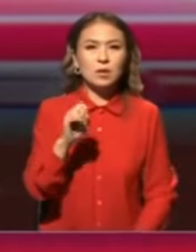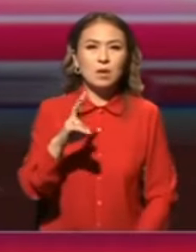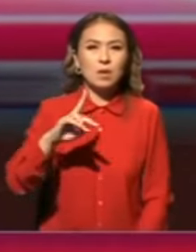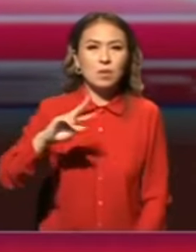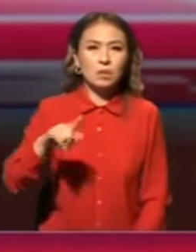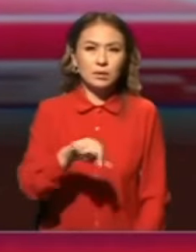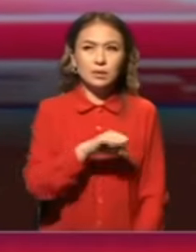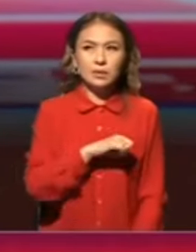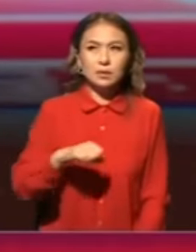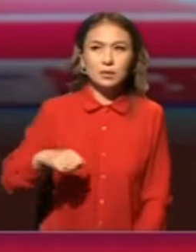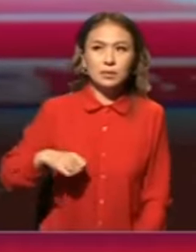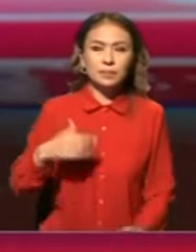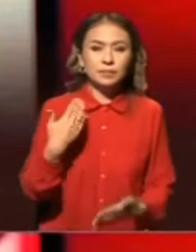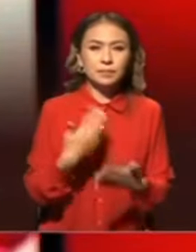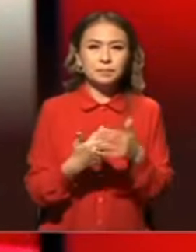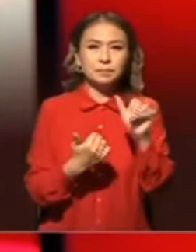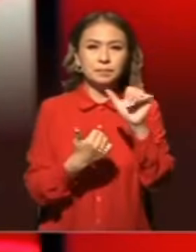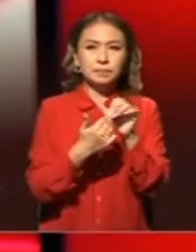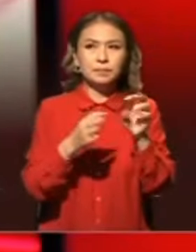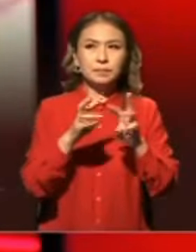малдың өзі болады. Премьер-министрдің